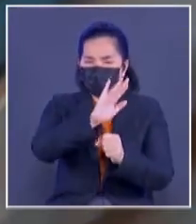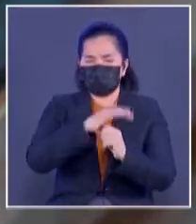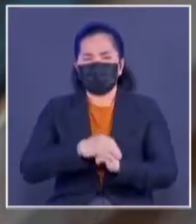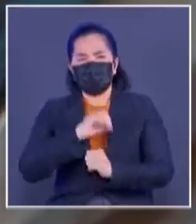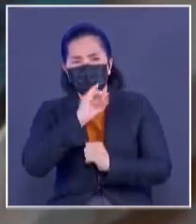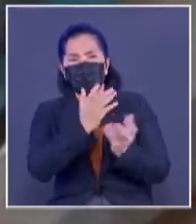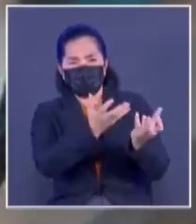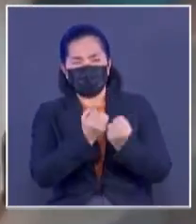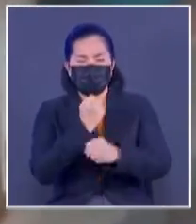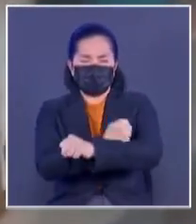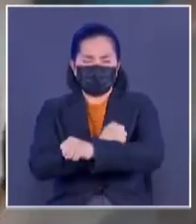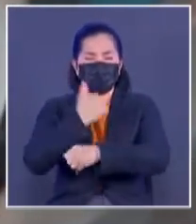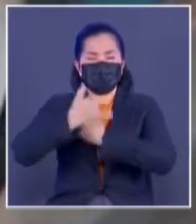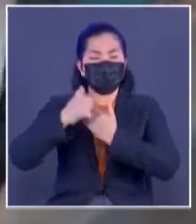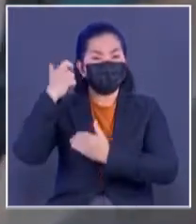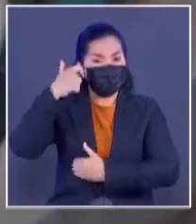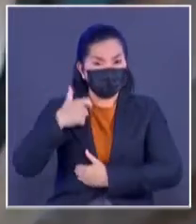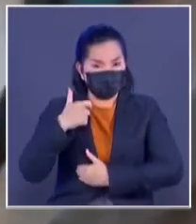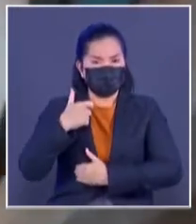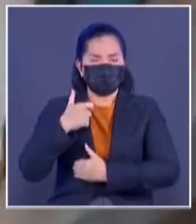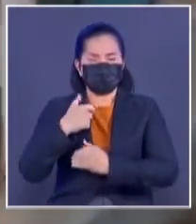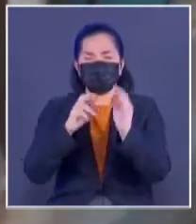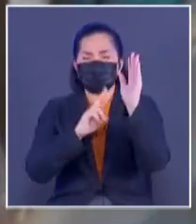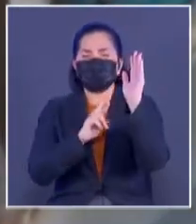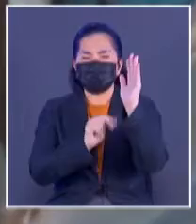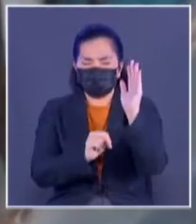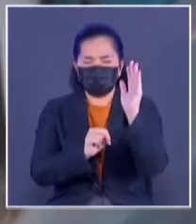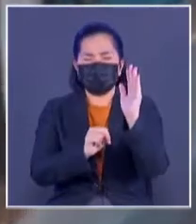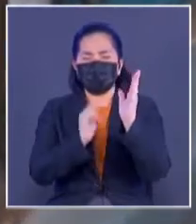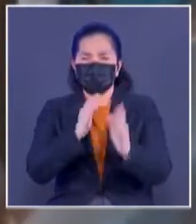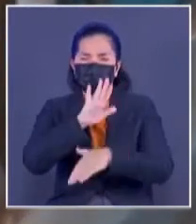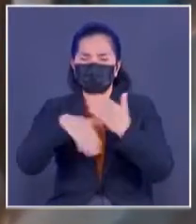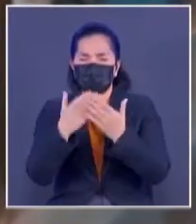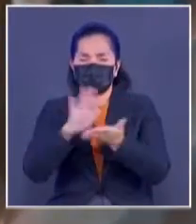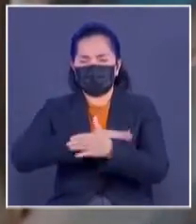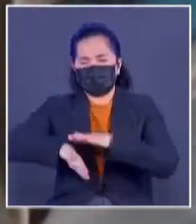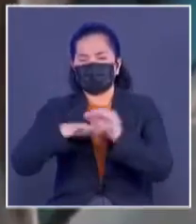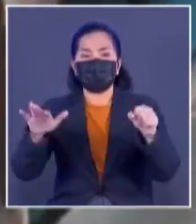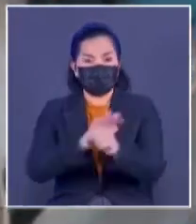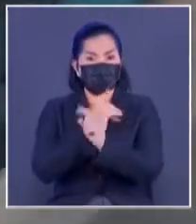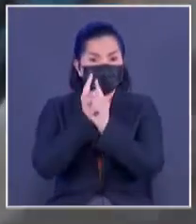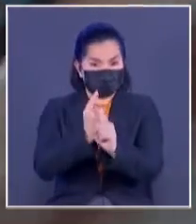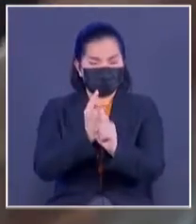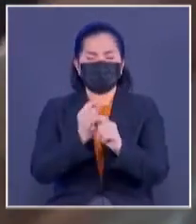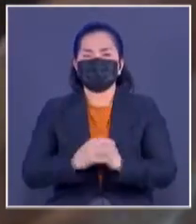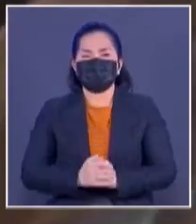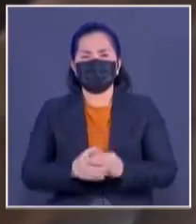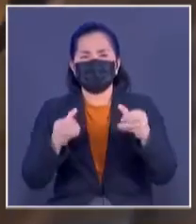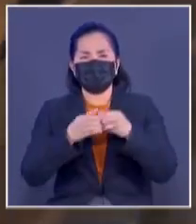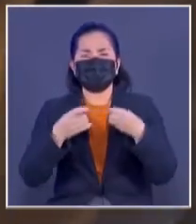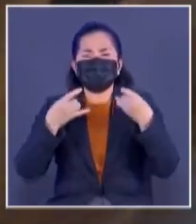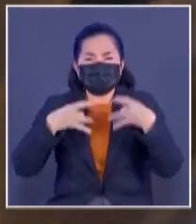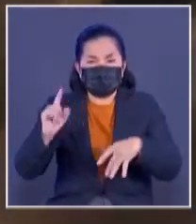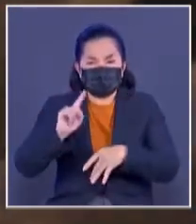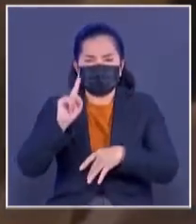ให้ไปรับแรงงานชาวเมียนมาที่จังหวัดระนองโดยอ้างว่าแรงงานทั้งหมดมีเอกสารถูกต้องครบถ้วนครับแต่เป็นกลุ่มเสี่ยง